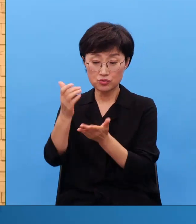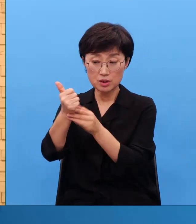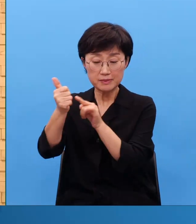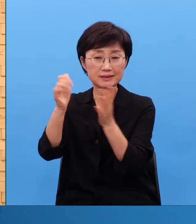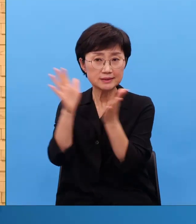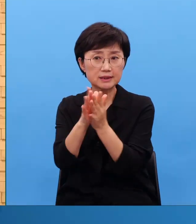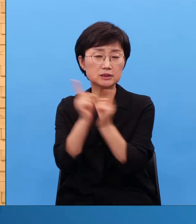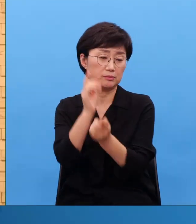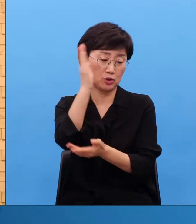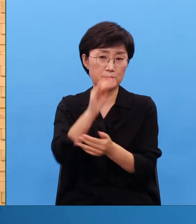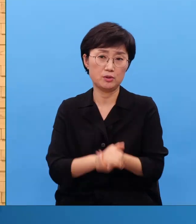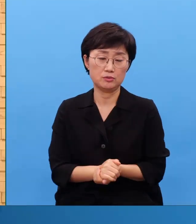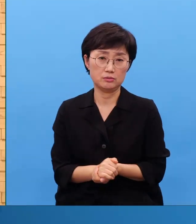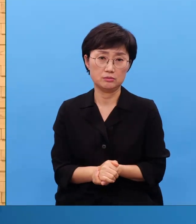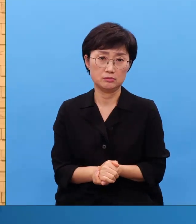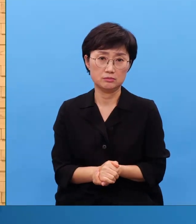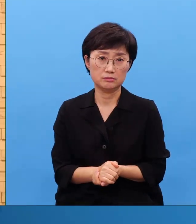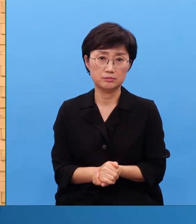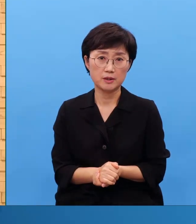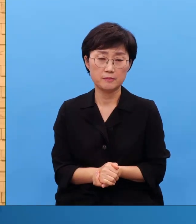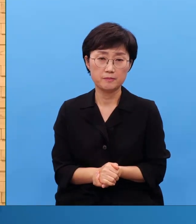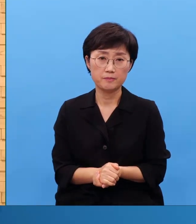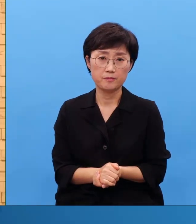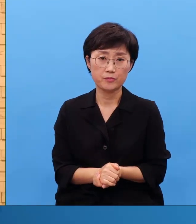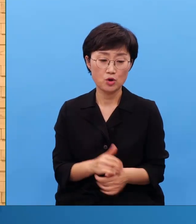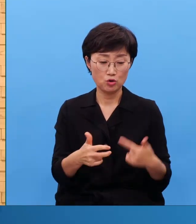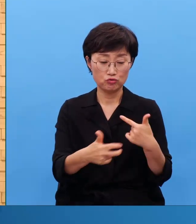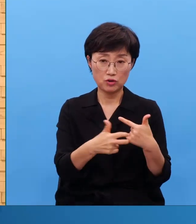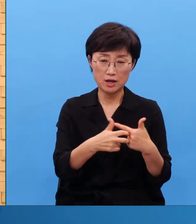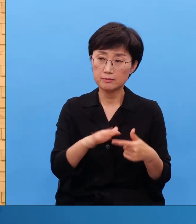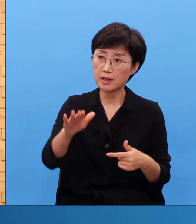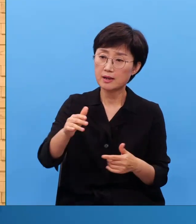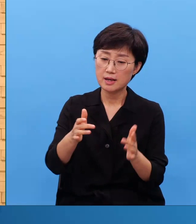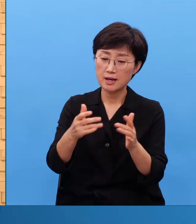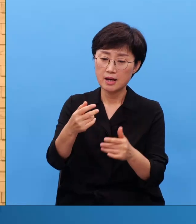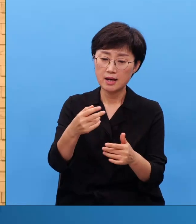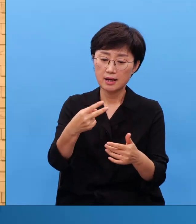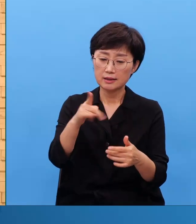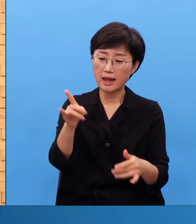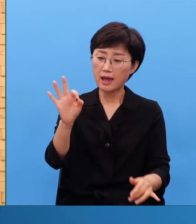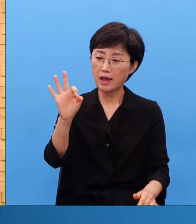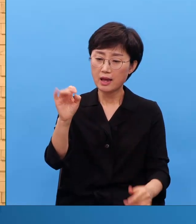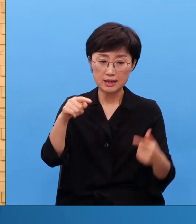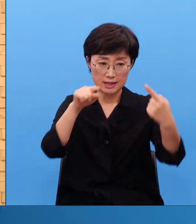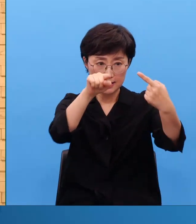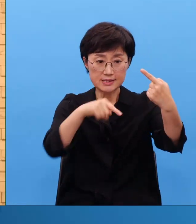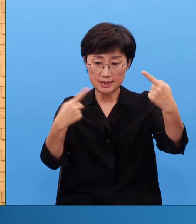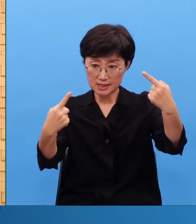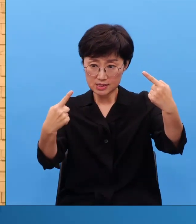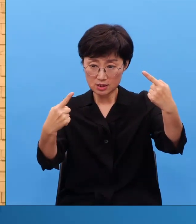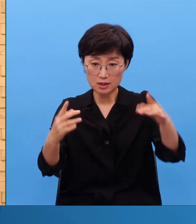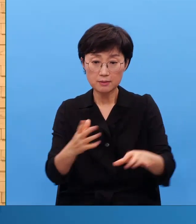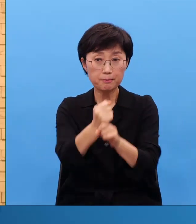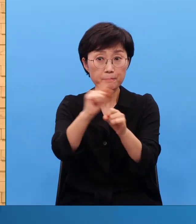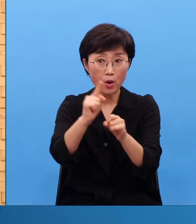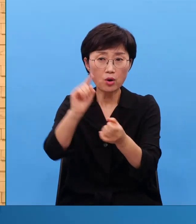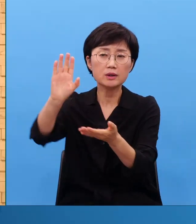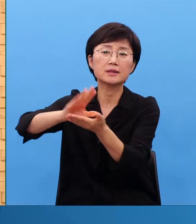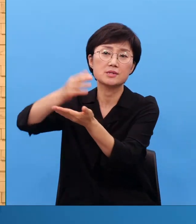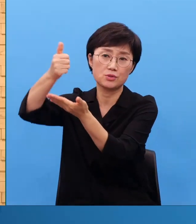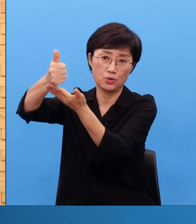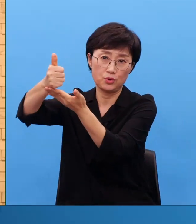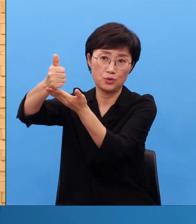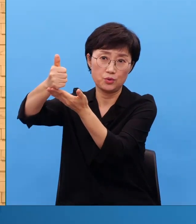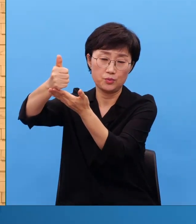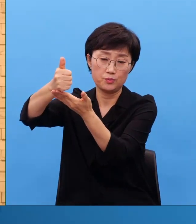himself. 데오빌레요 내가 먼저 쓴 글 그리스도죠. And so, Theophilus, the former book that I've written, 하나님 나라의